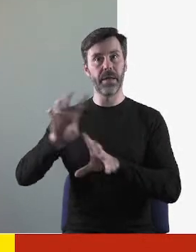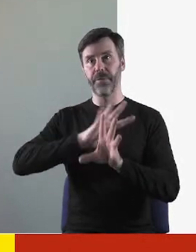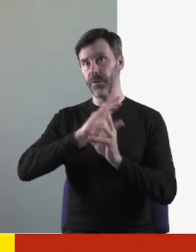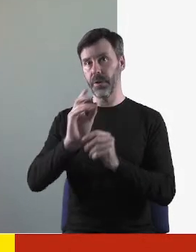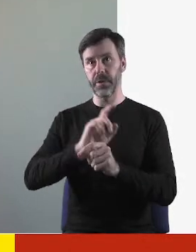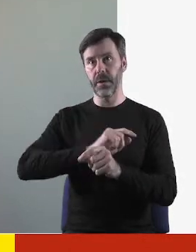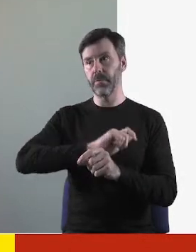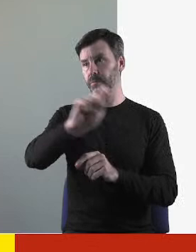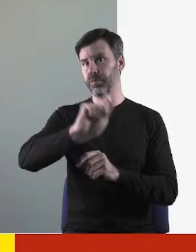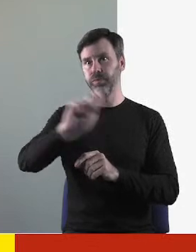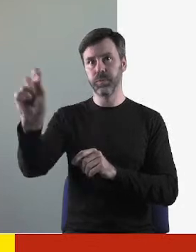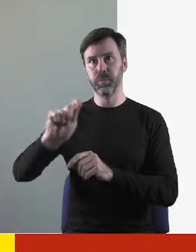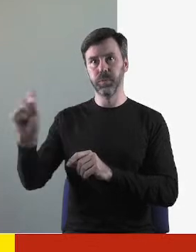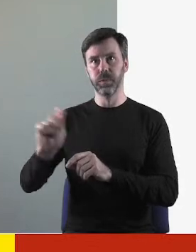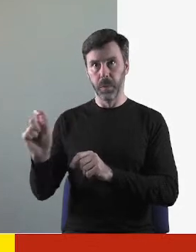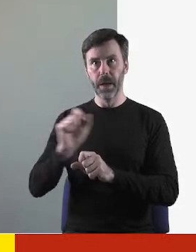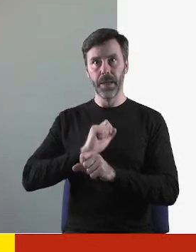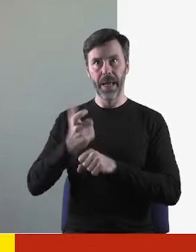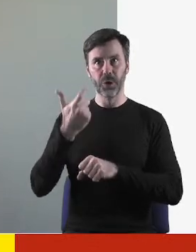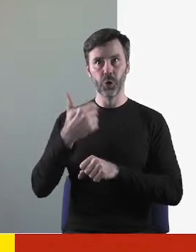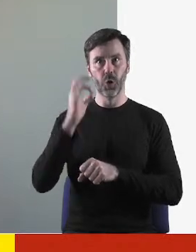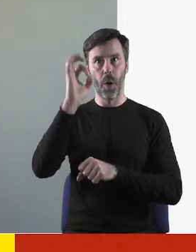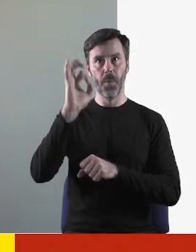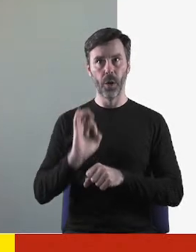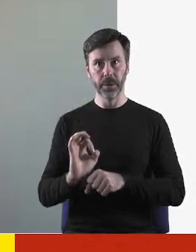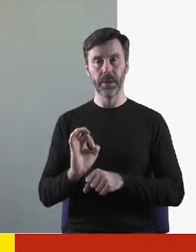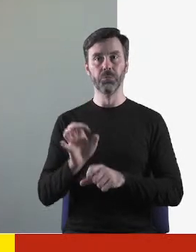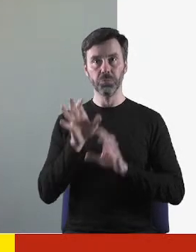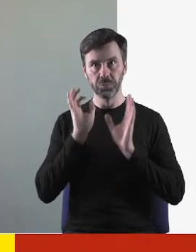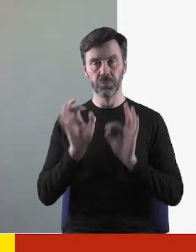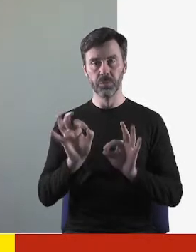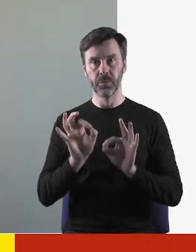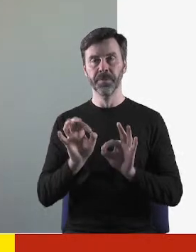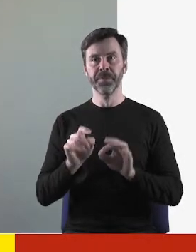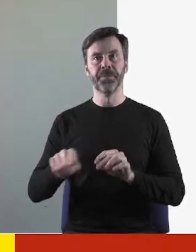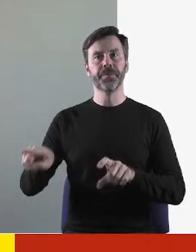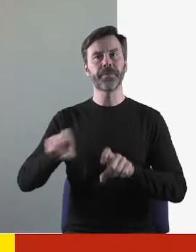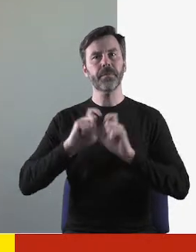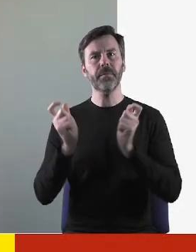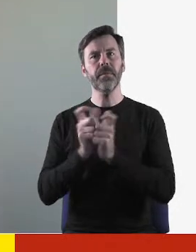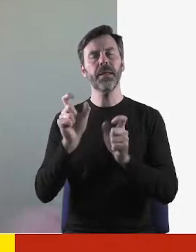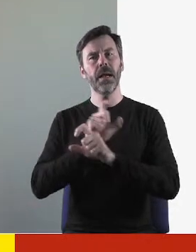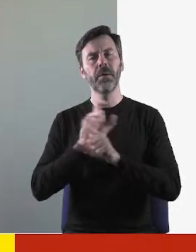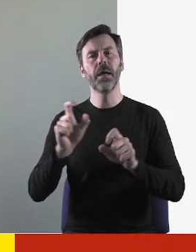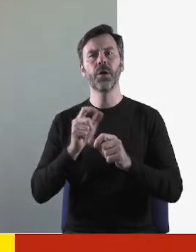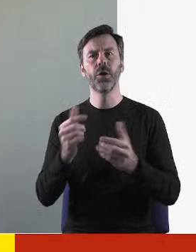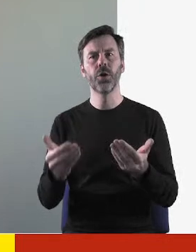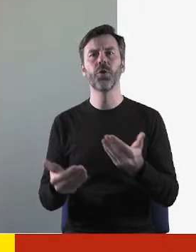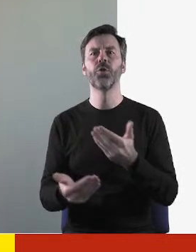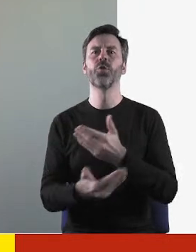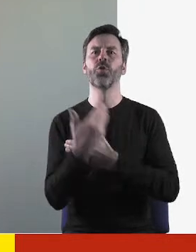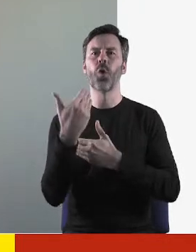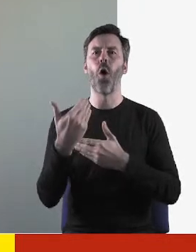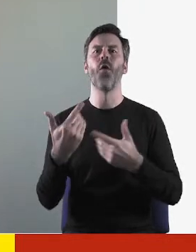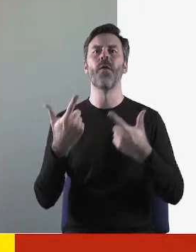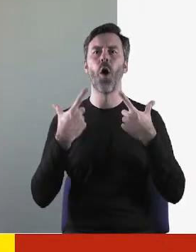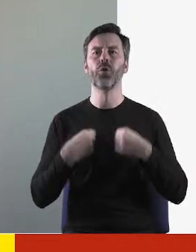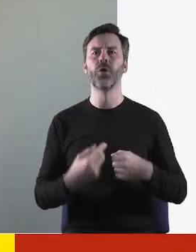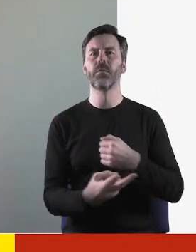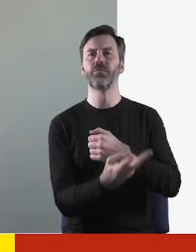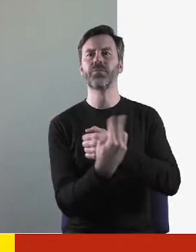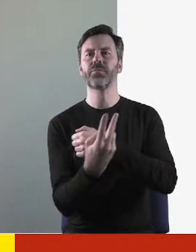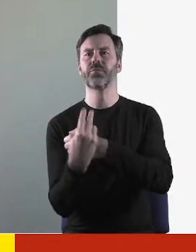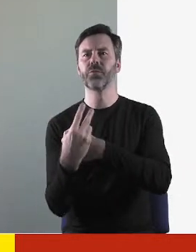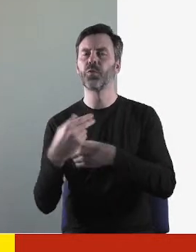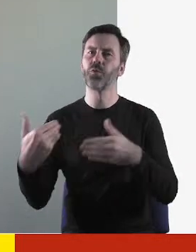kolokwialnie. Dodatkowo kwota, cały czas są robione nowe angaże, jeżeli chodzi o przeliczenie po